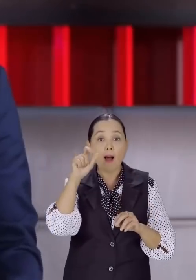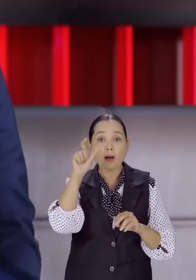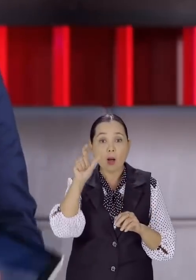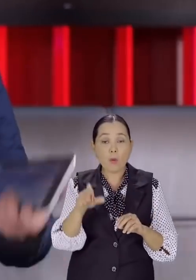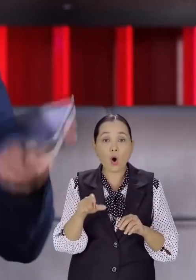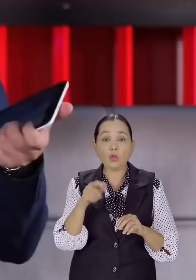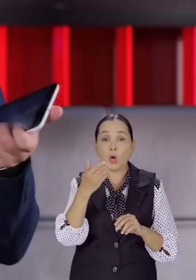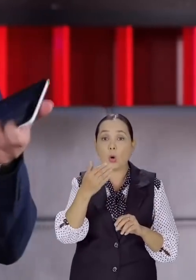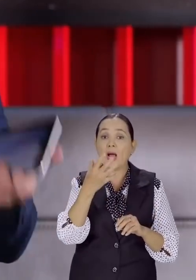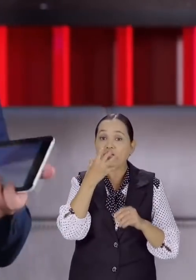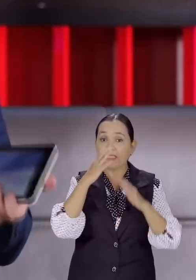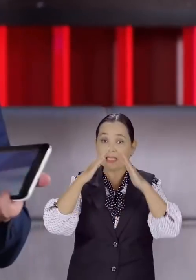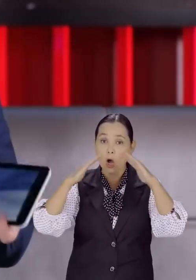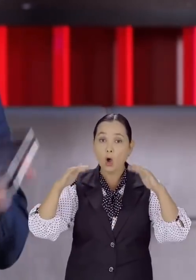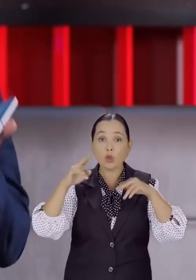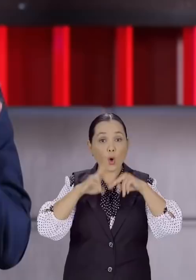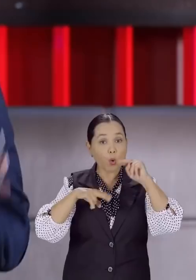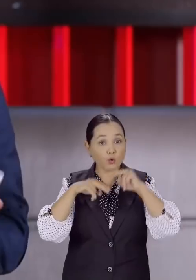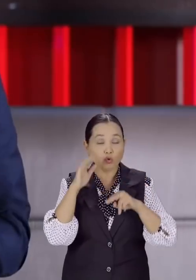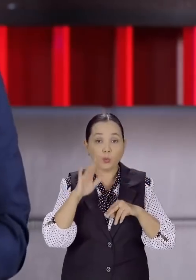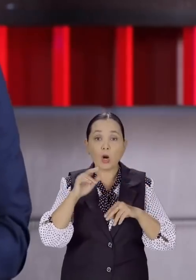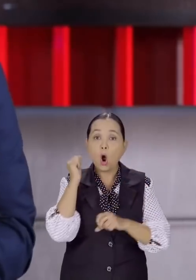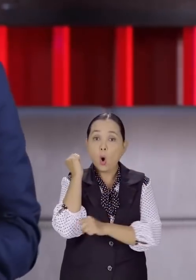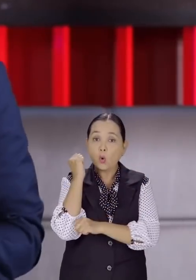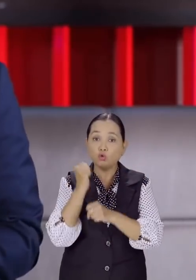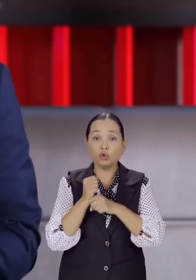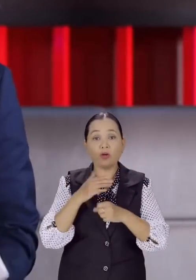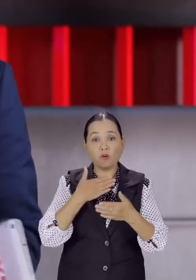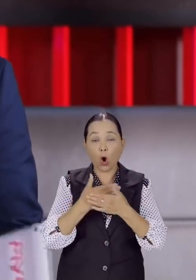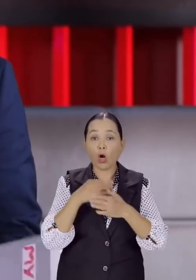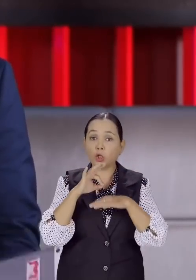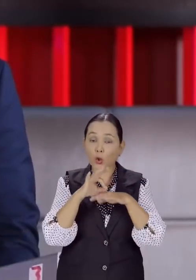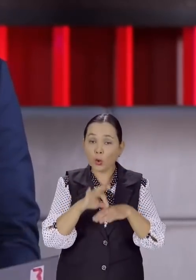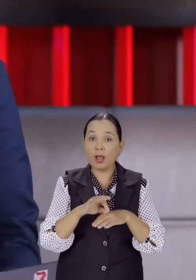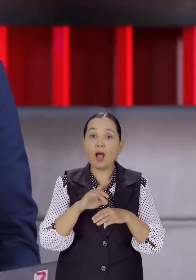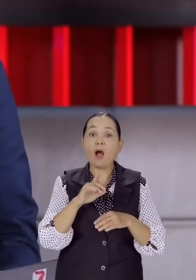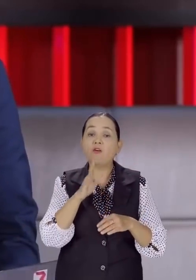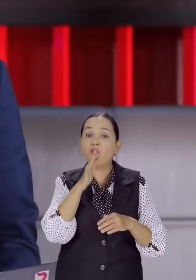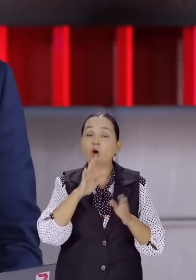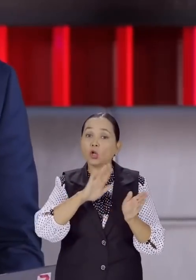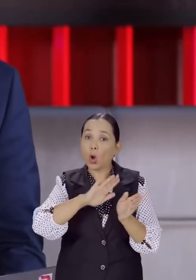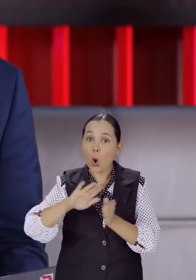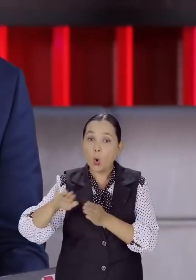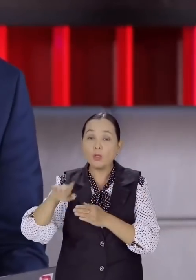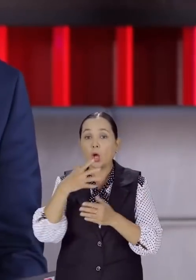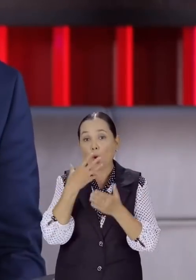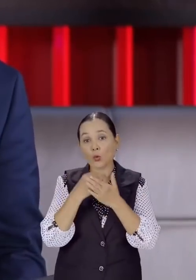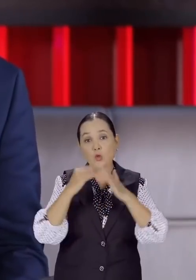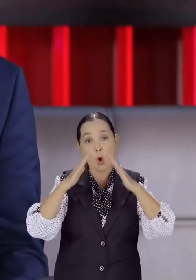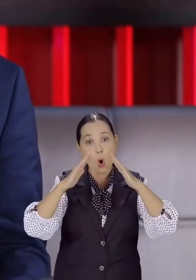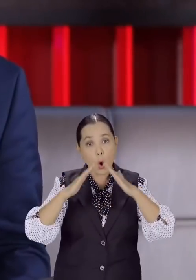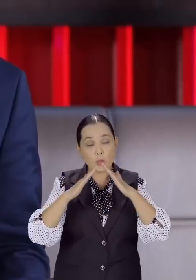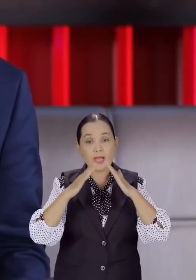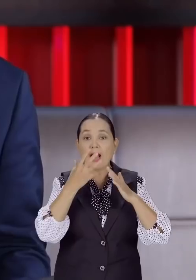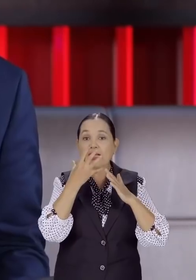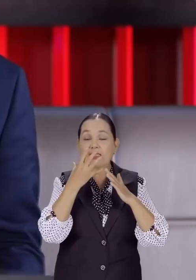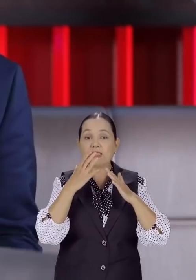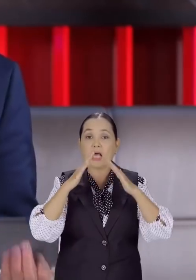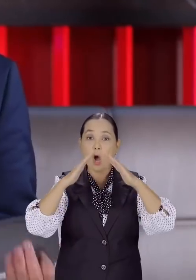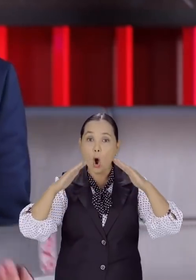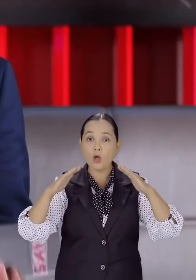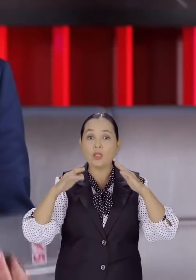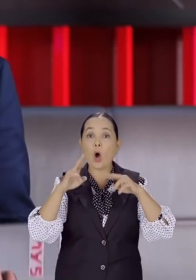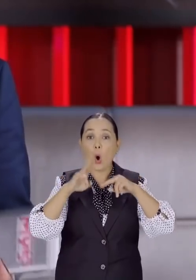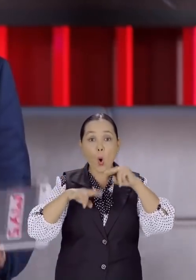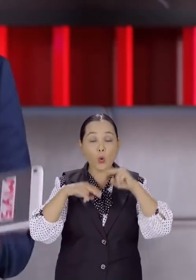aslida demak, issiqxona qurish bo'yicha quruvchi sifatida faoliyat yuritardi. Vaqtlar o'tib, u o'z xonadoniga issiqxona qurdi.